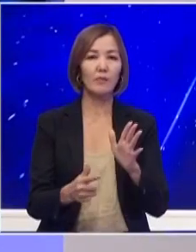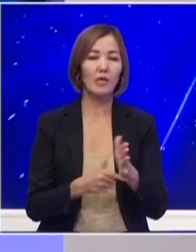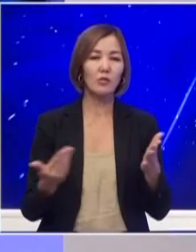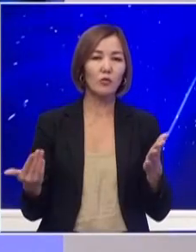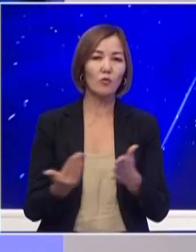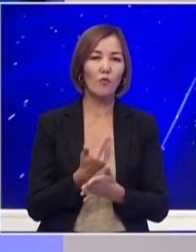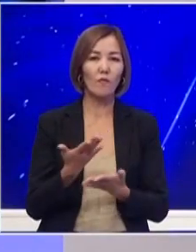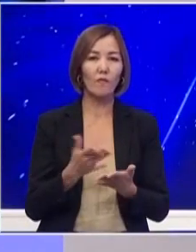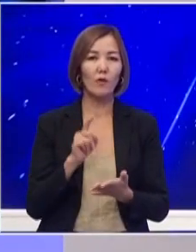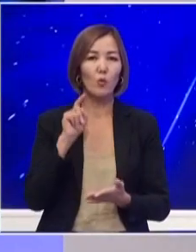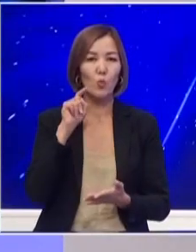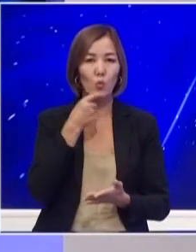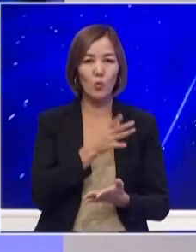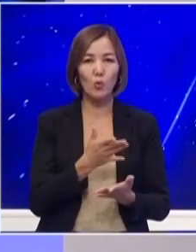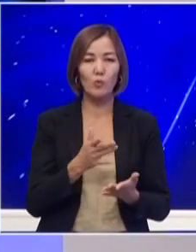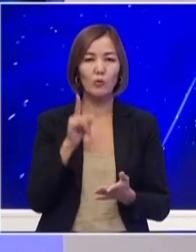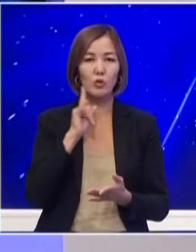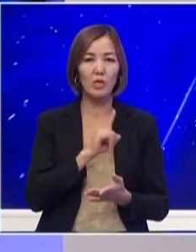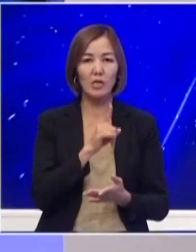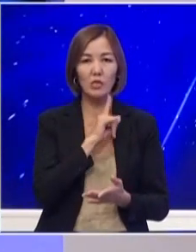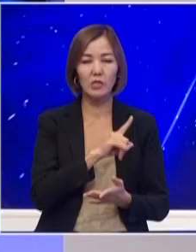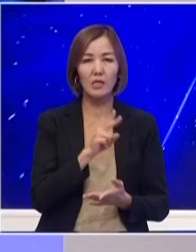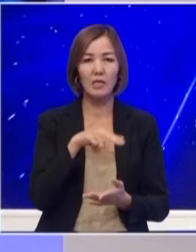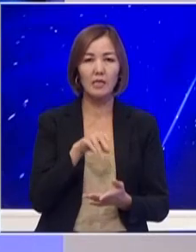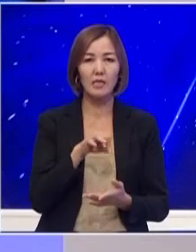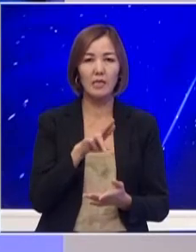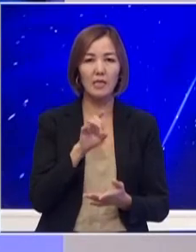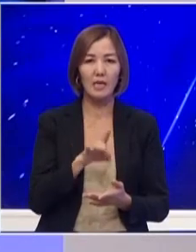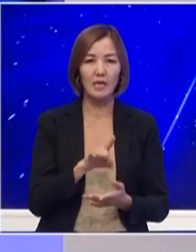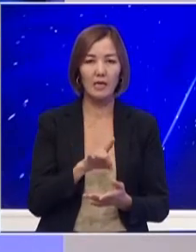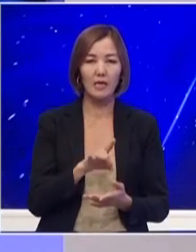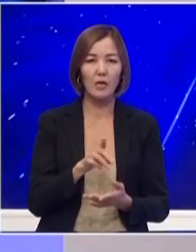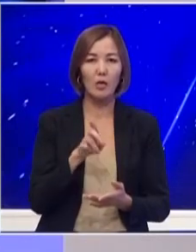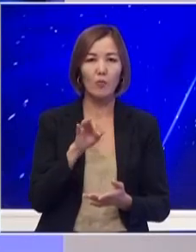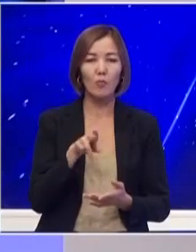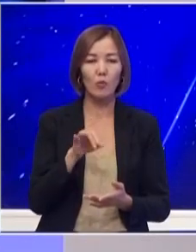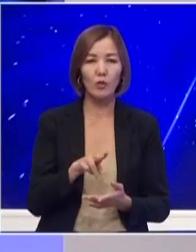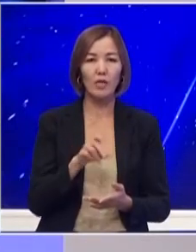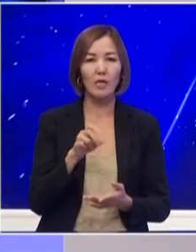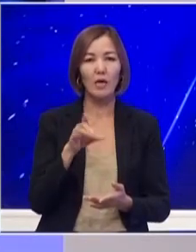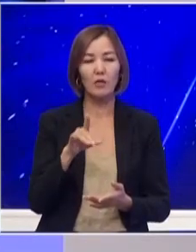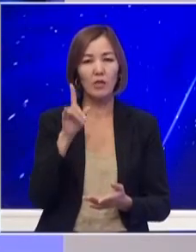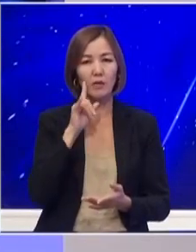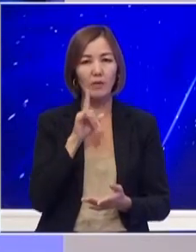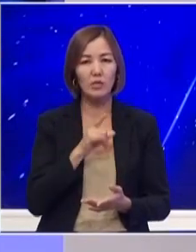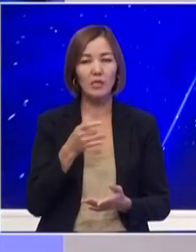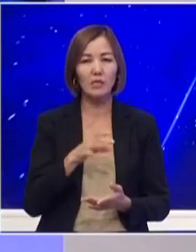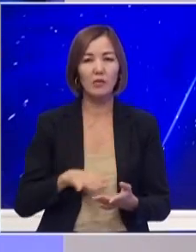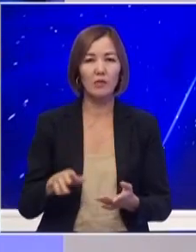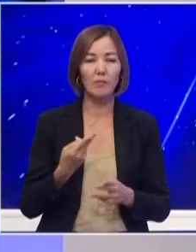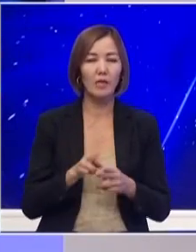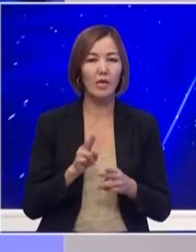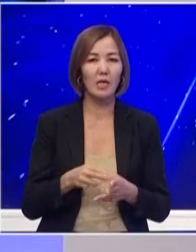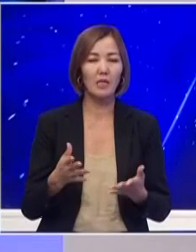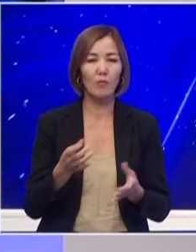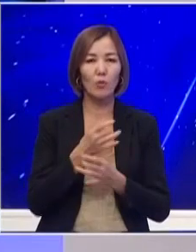Семнадцать новых сортов кукурузы вывела женщина-агроном Диляра Айкозина из товарищества «Будан Агро» Ибекшказахского района. При